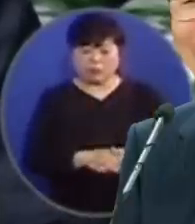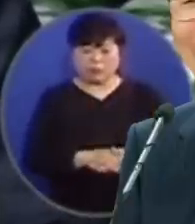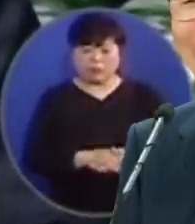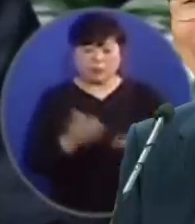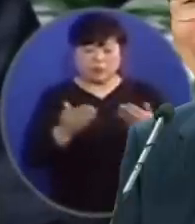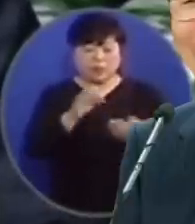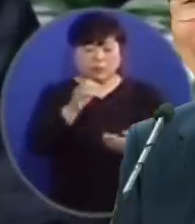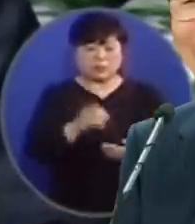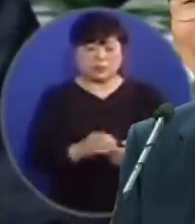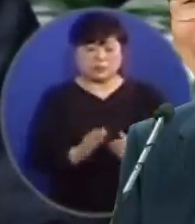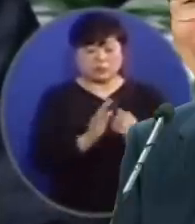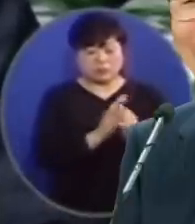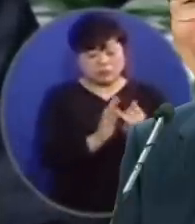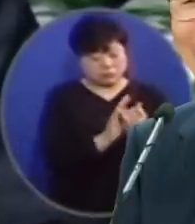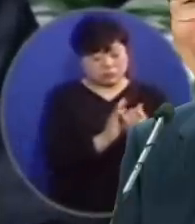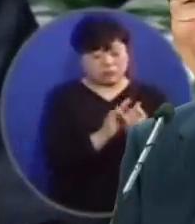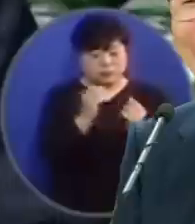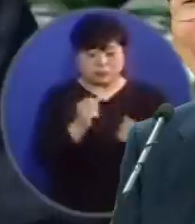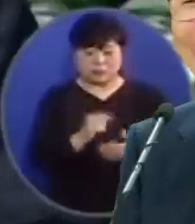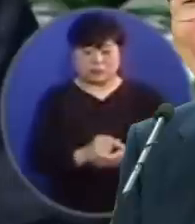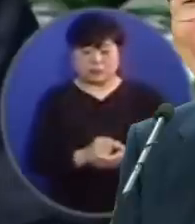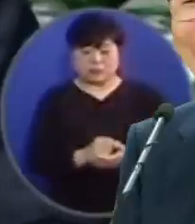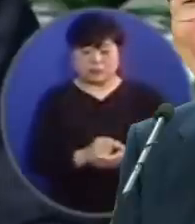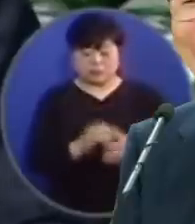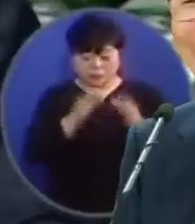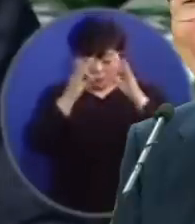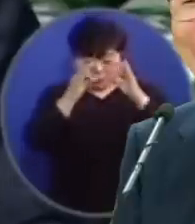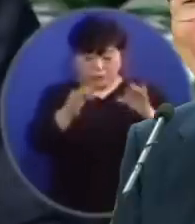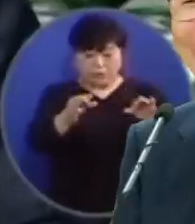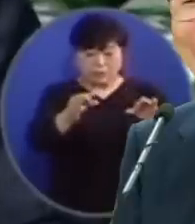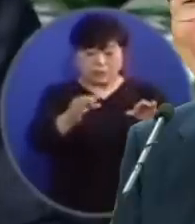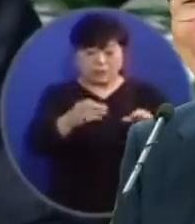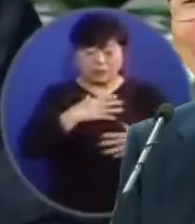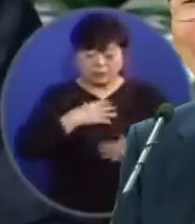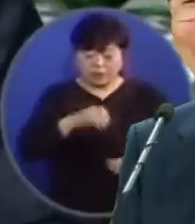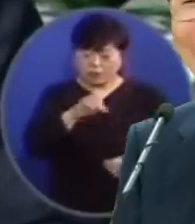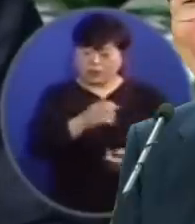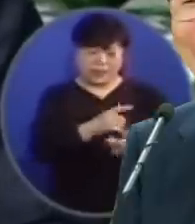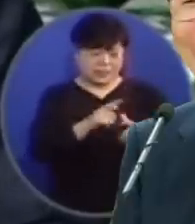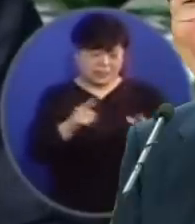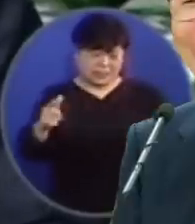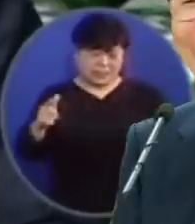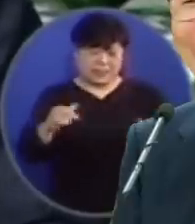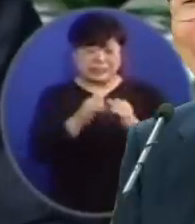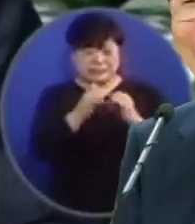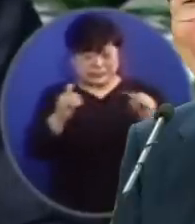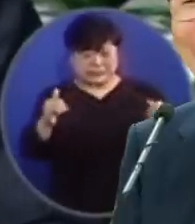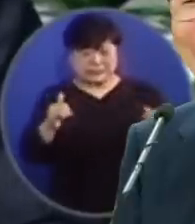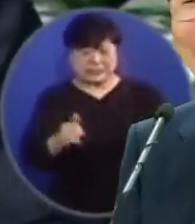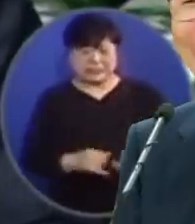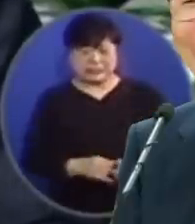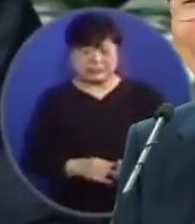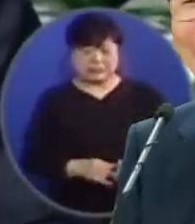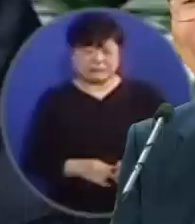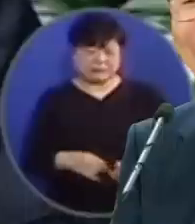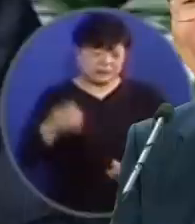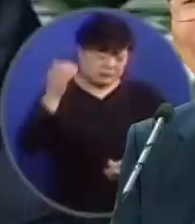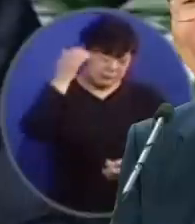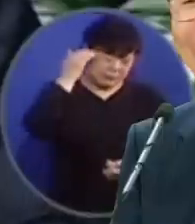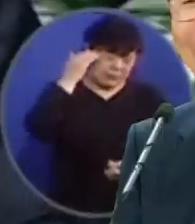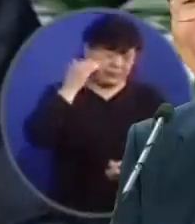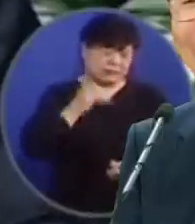업소에서 서비스 하면서 사는데 내가 보기에도 편한 곳이 아니에요. 사람들에게 놀이개감이 되고